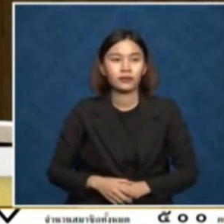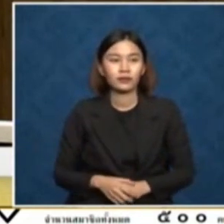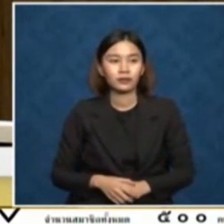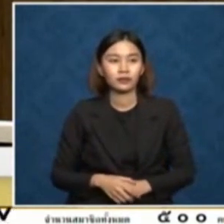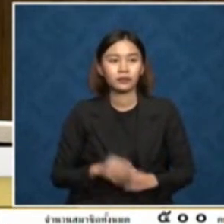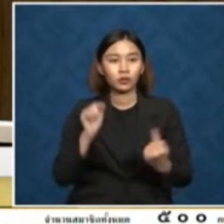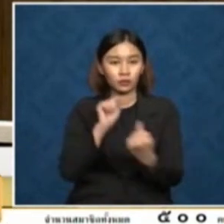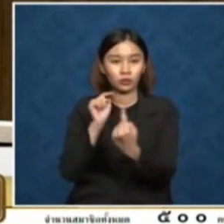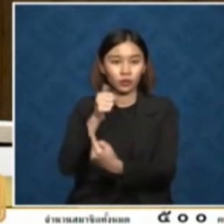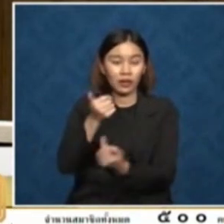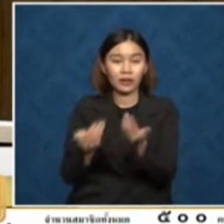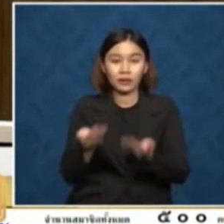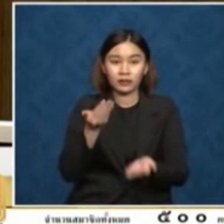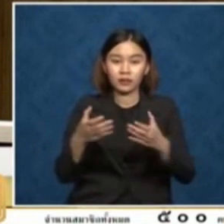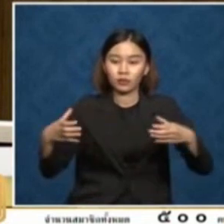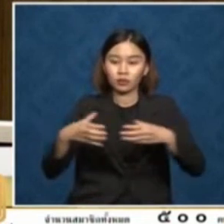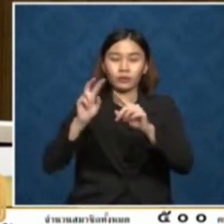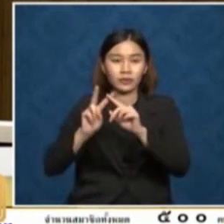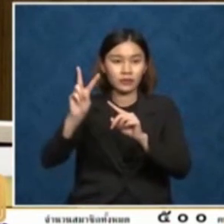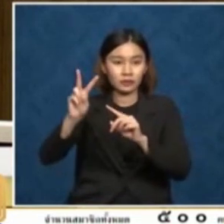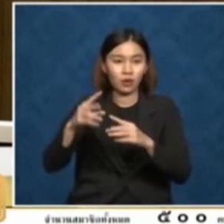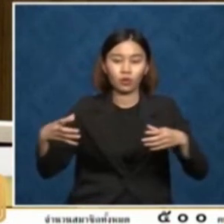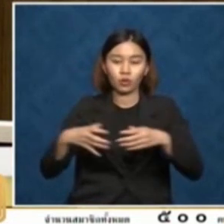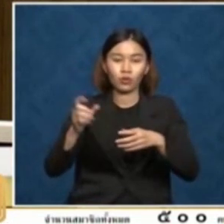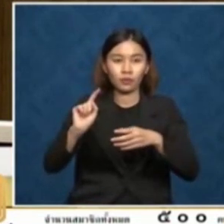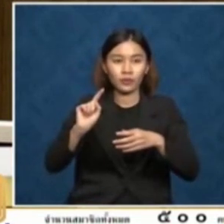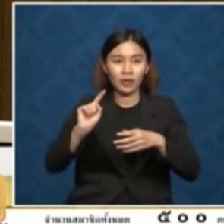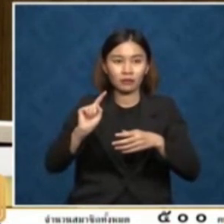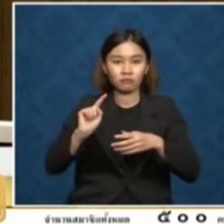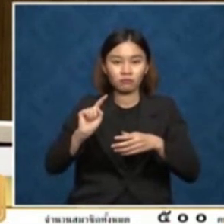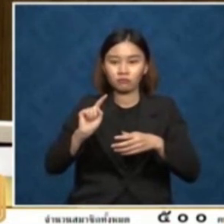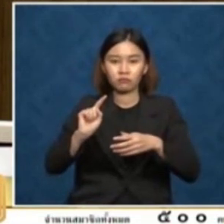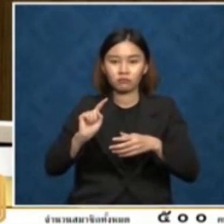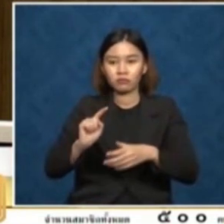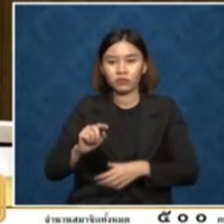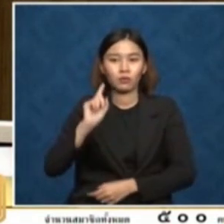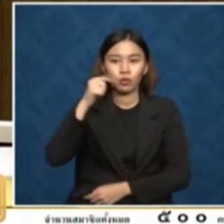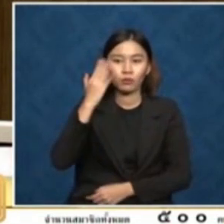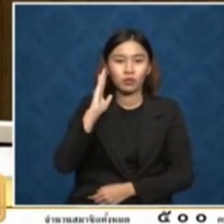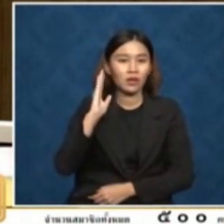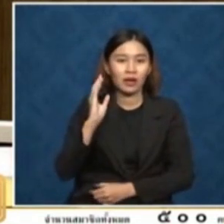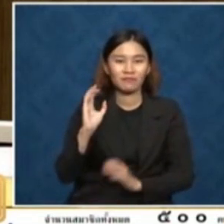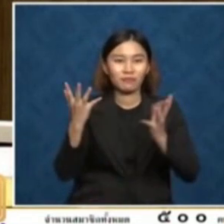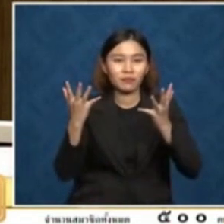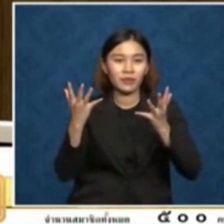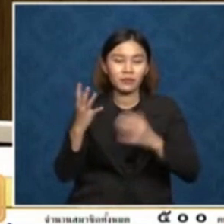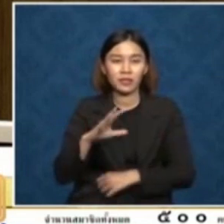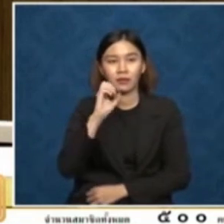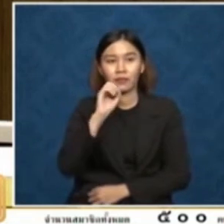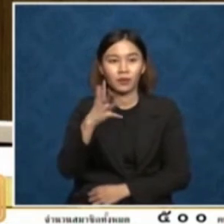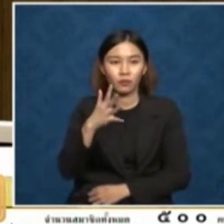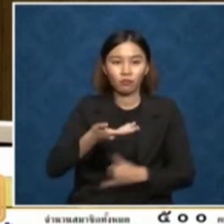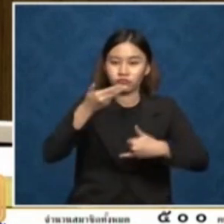ค่ะหรือกลุ่มที่สองกลุ่มบุคคลที่ไม่นิยามตัวตนว่าเป็นชายหรือเป็นหญิงนะค